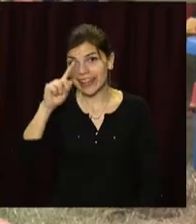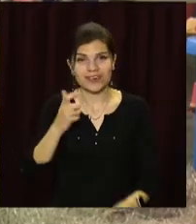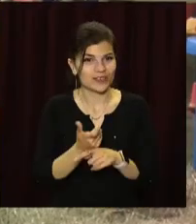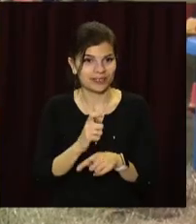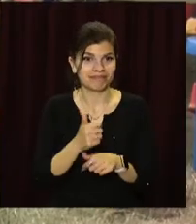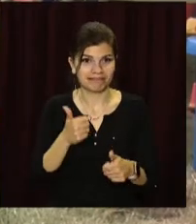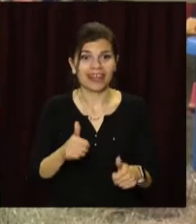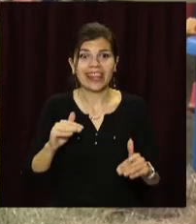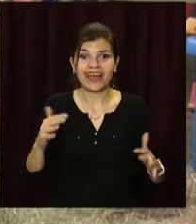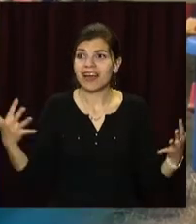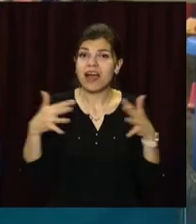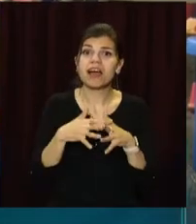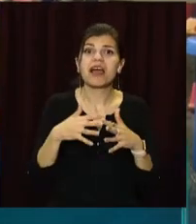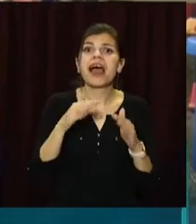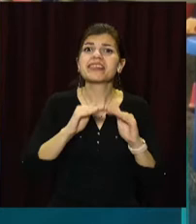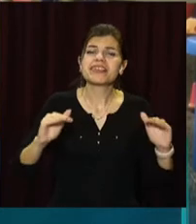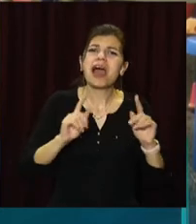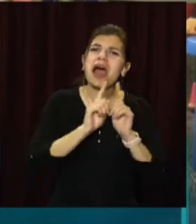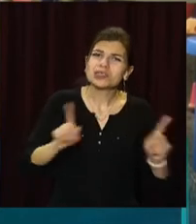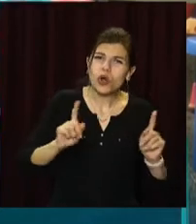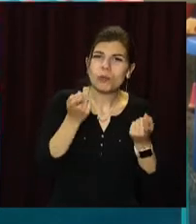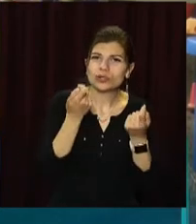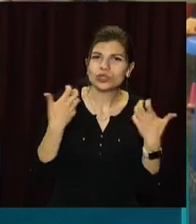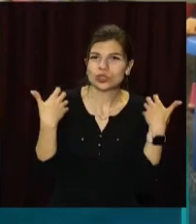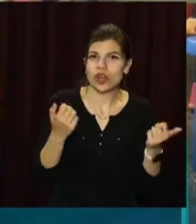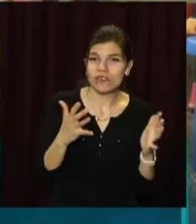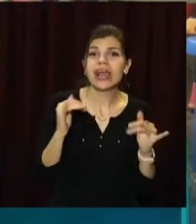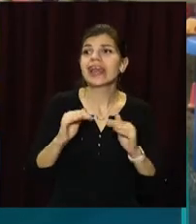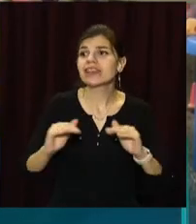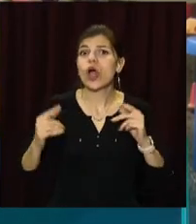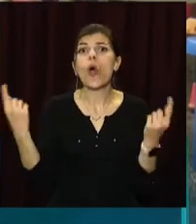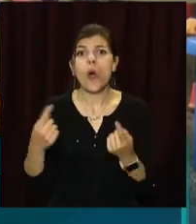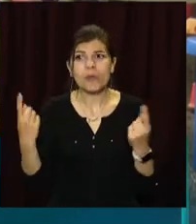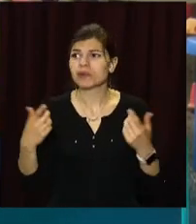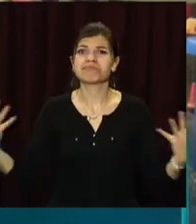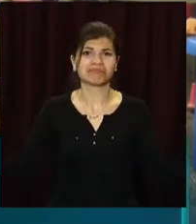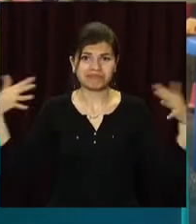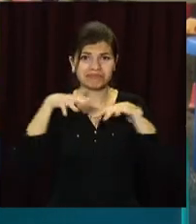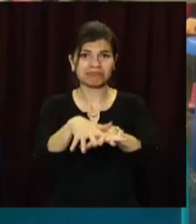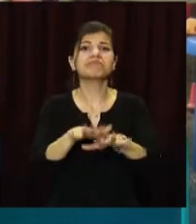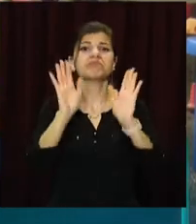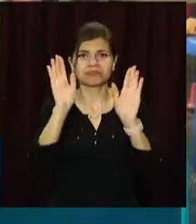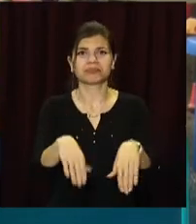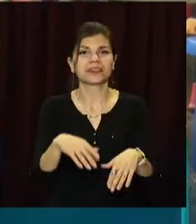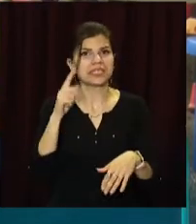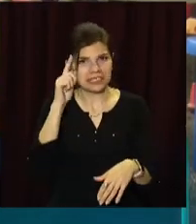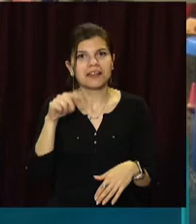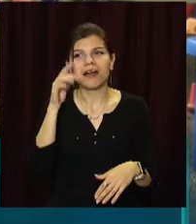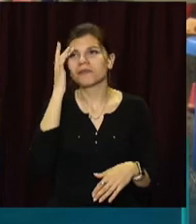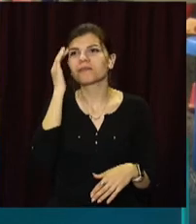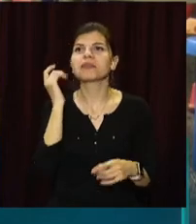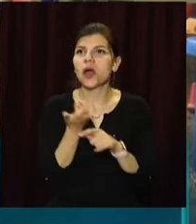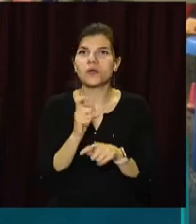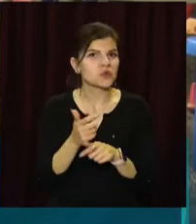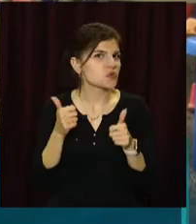Вирішили об'єднати діток з особливостями розвитку і діток з звичним розвитком в одному місці. І ви знаєте, мені здається, це дуже